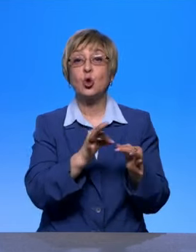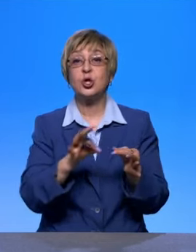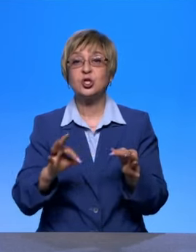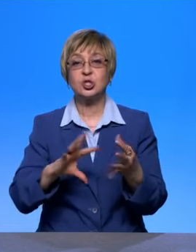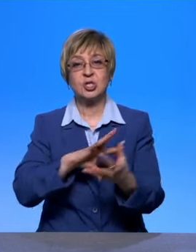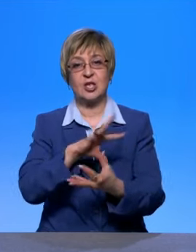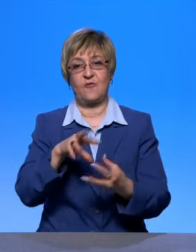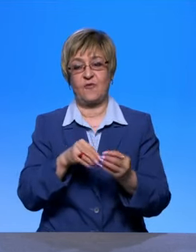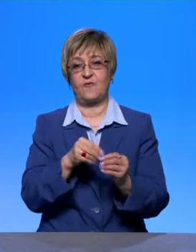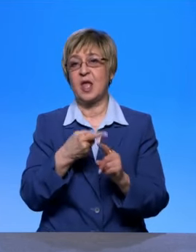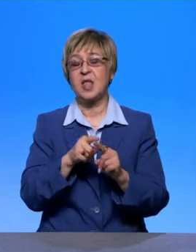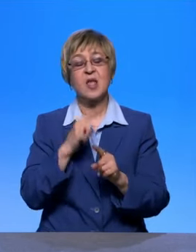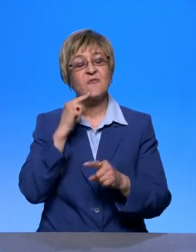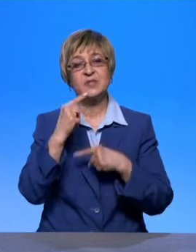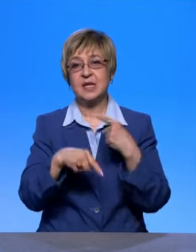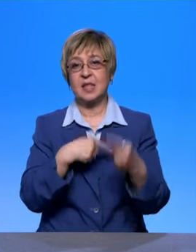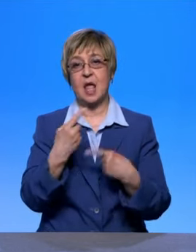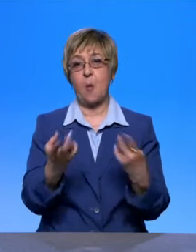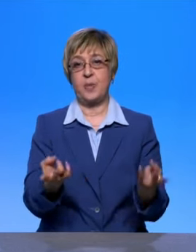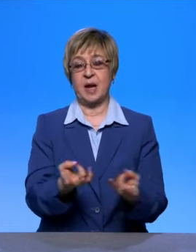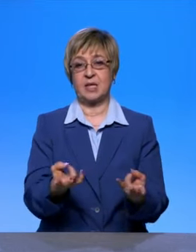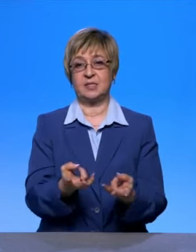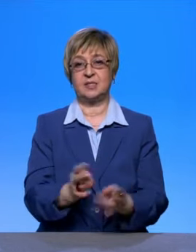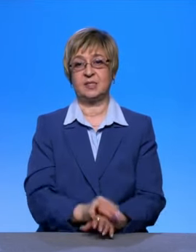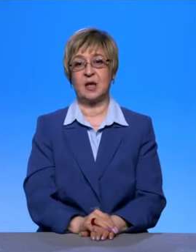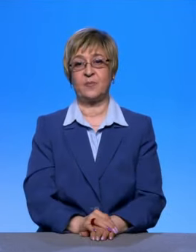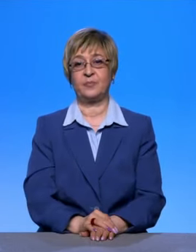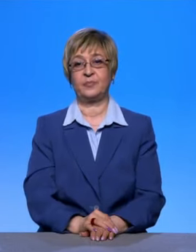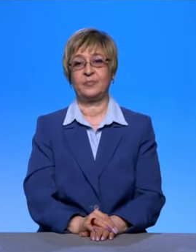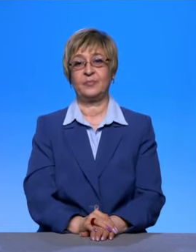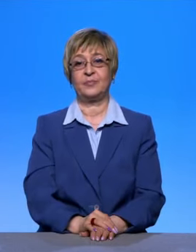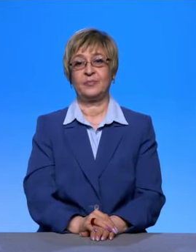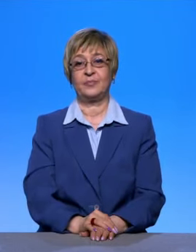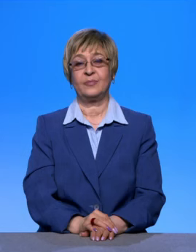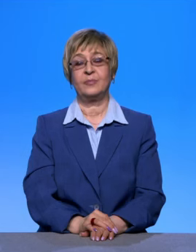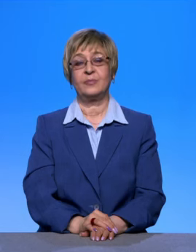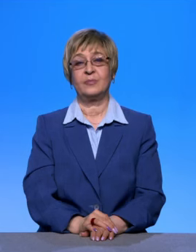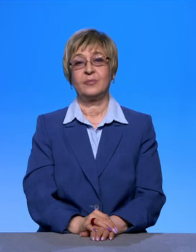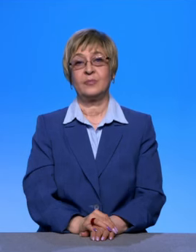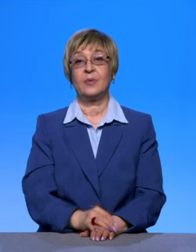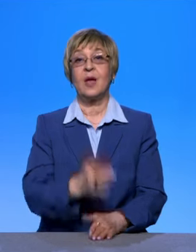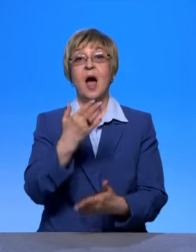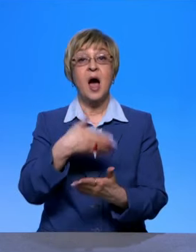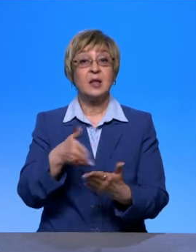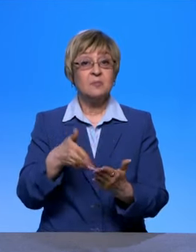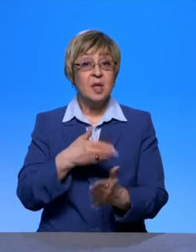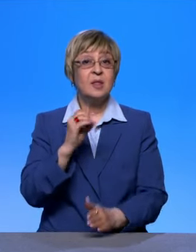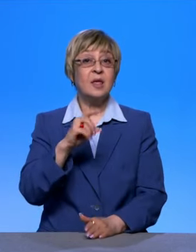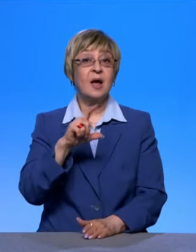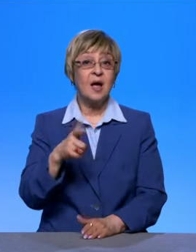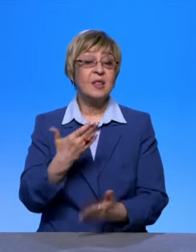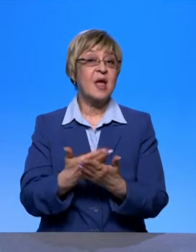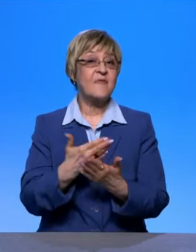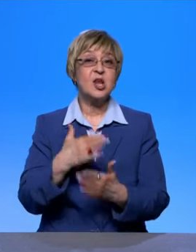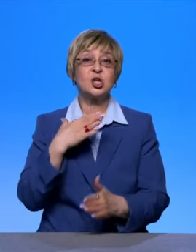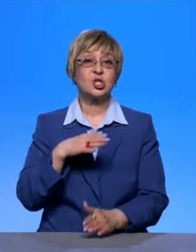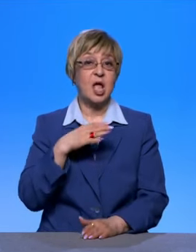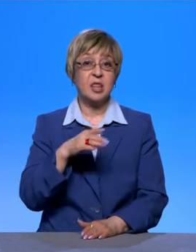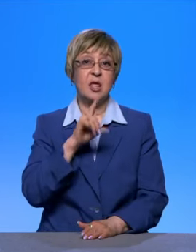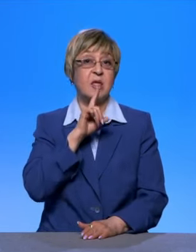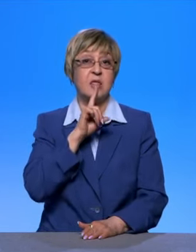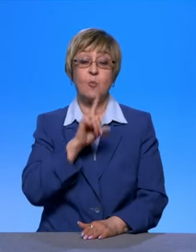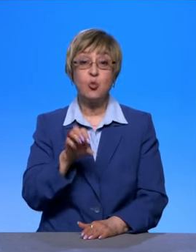пригодится во всех сферах. Да, ну, soft skill. Насколько мы сегодня поняли, конечно, отмены ЕГЭ ждать не стоит. Но, по крайней